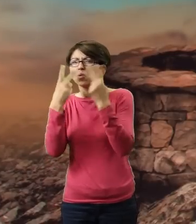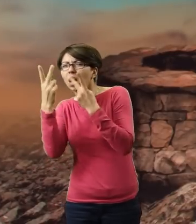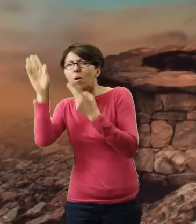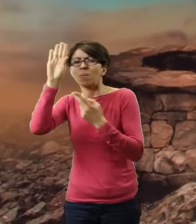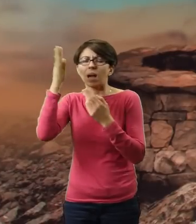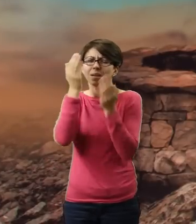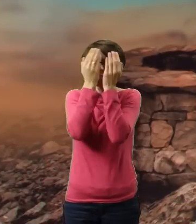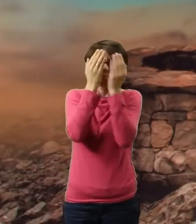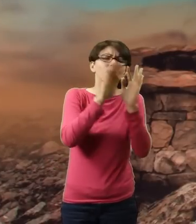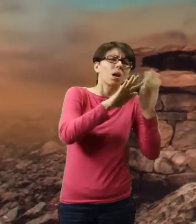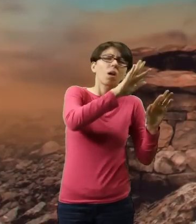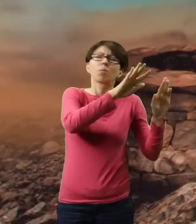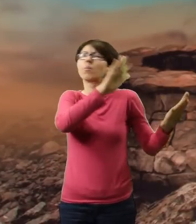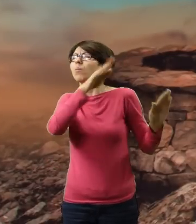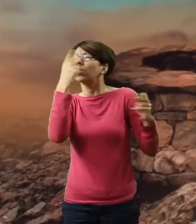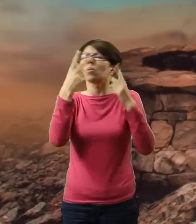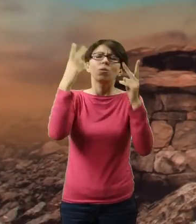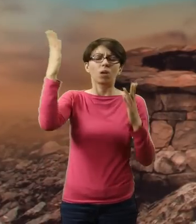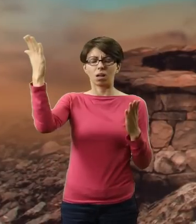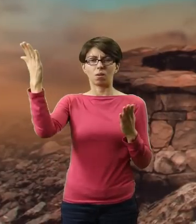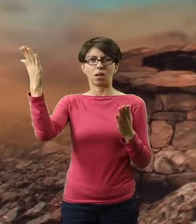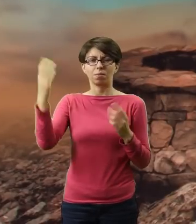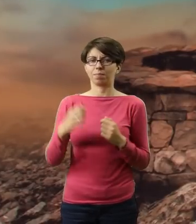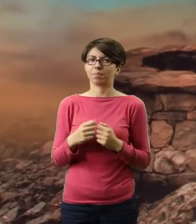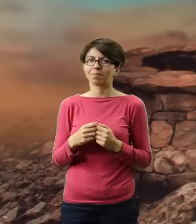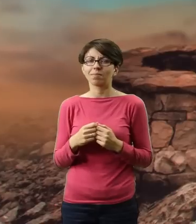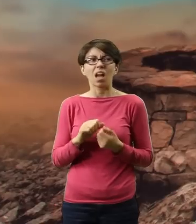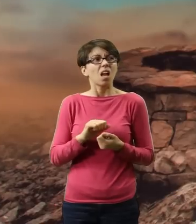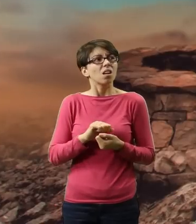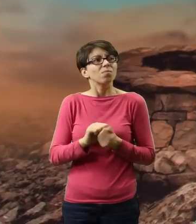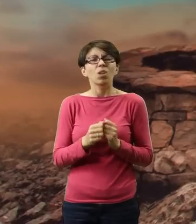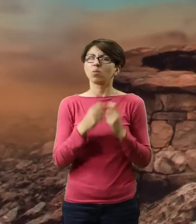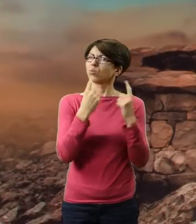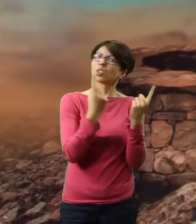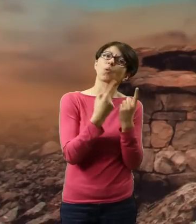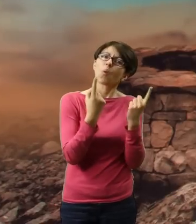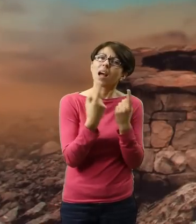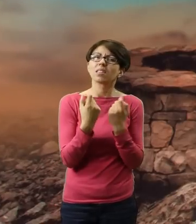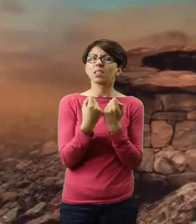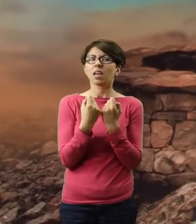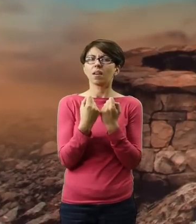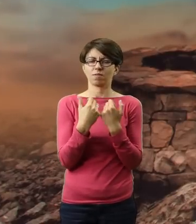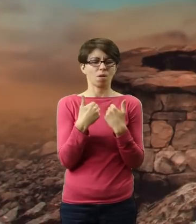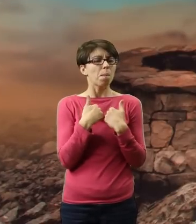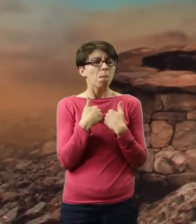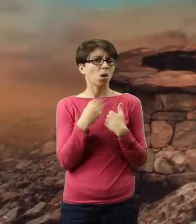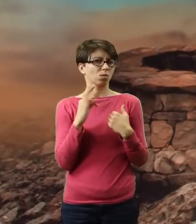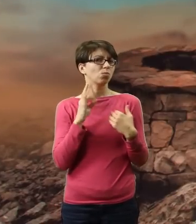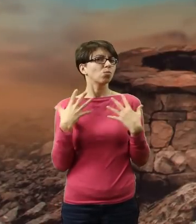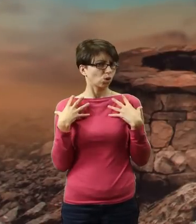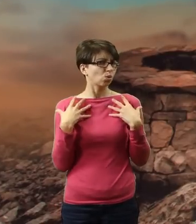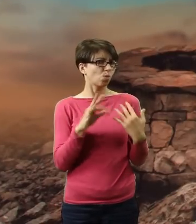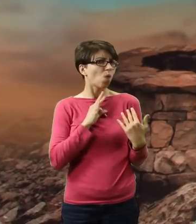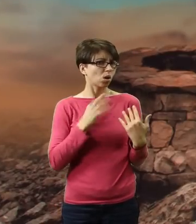po omacku nieraz w przeróżnych okolicznościach naszego